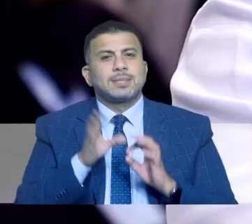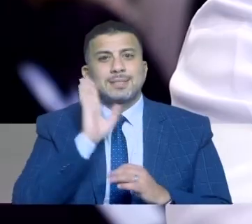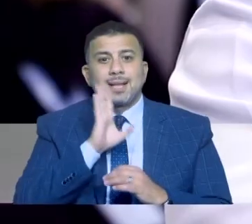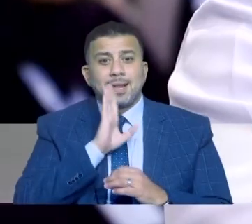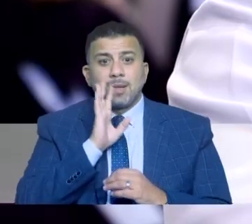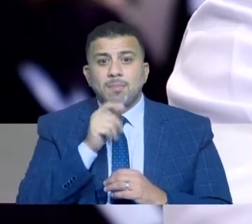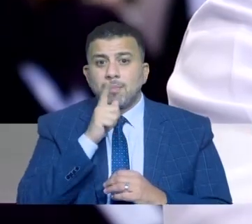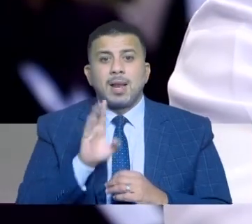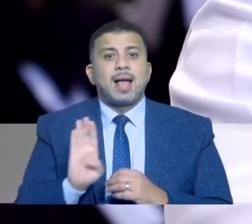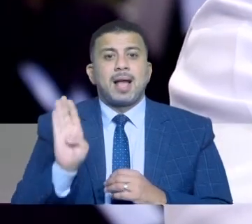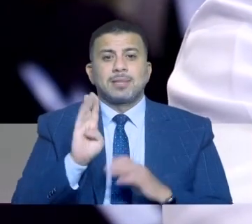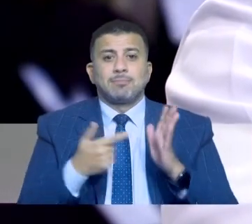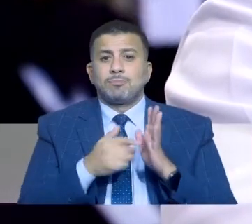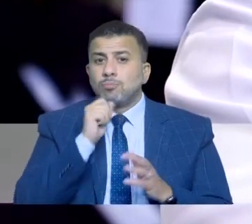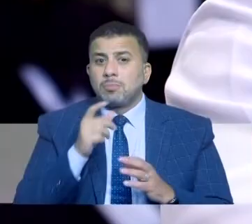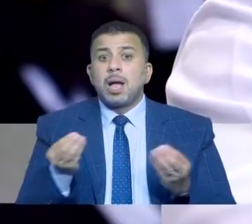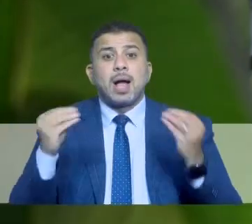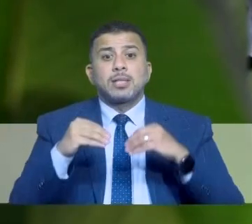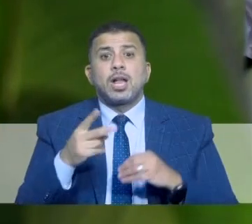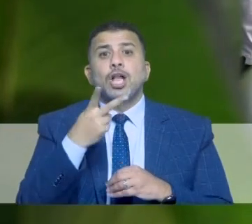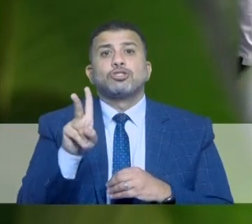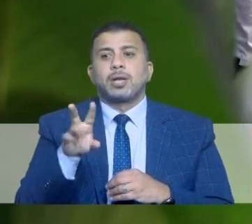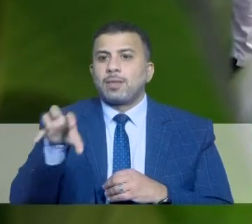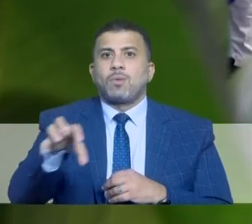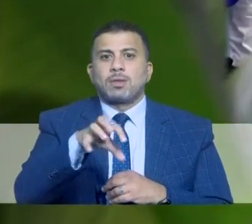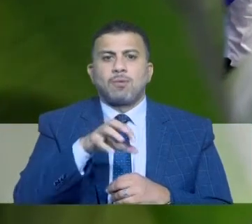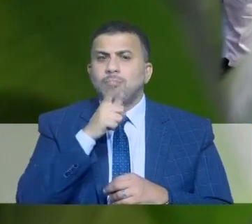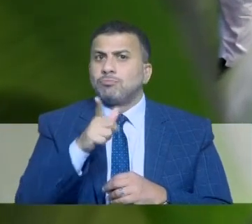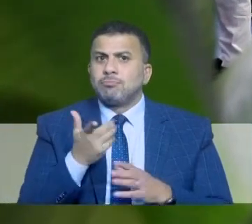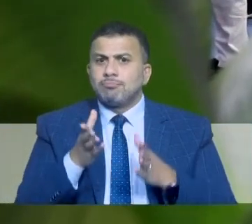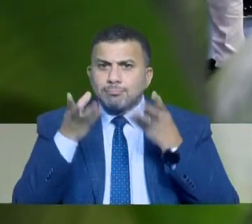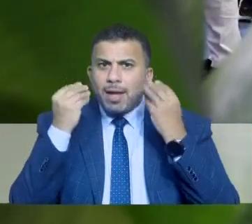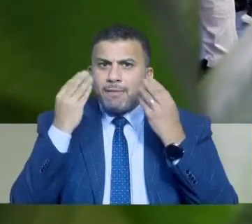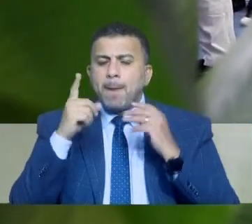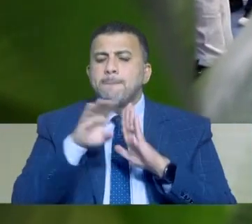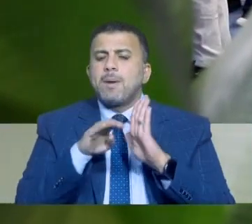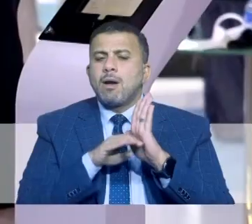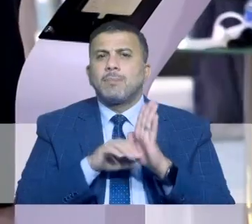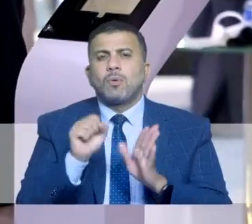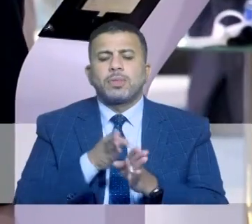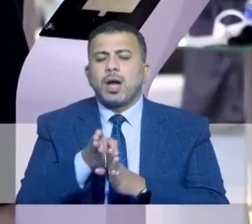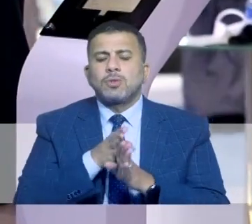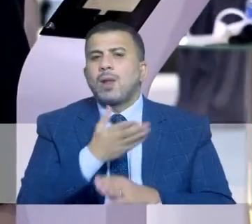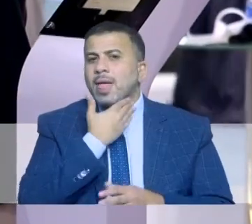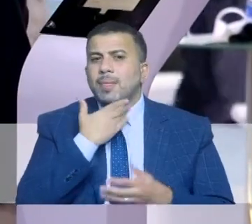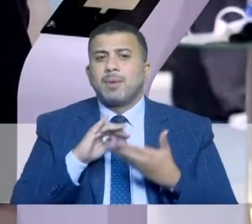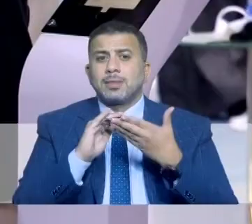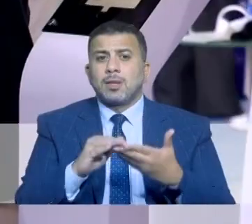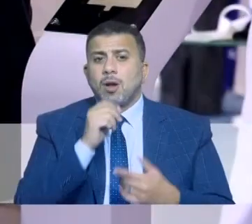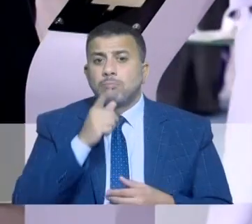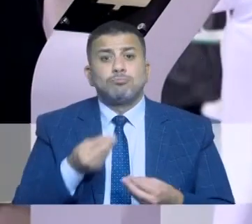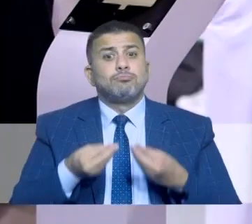تعليمية وأكاديمية من أكثر من 20 دولة، حرصوا على التعريف بالبرامج والتخصصات والخدمات